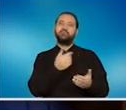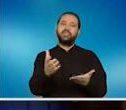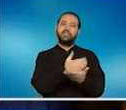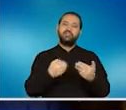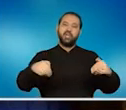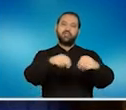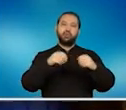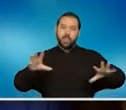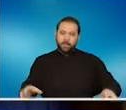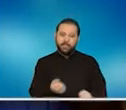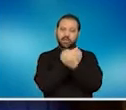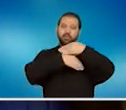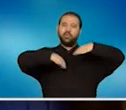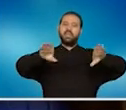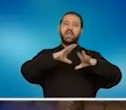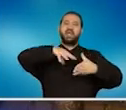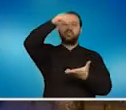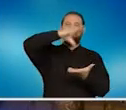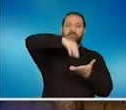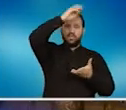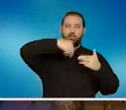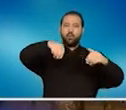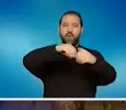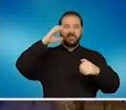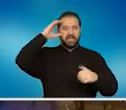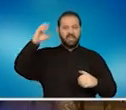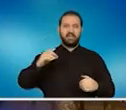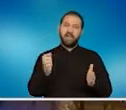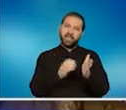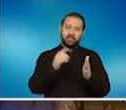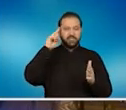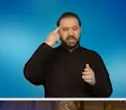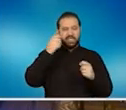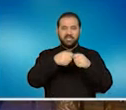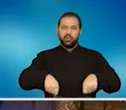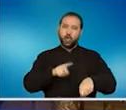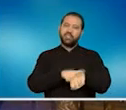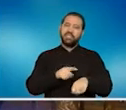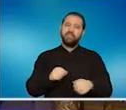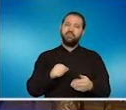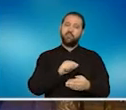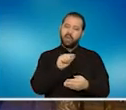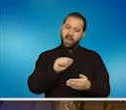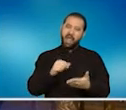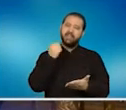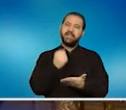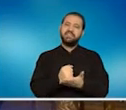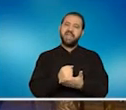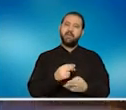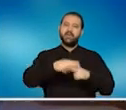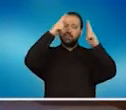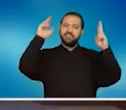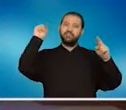noi mântuirea sufletelor noastre. Cred, în al preasfinția voastră, că ar trebui să ne gândim tot timpul la testamentul Sfântului Andrei